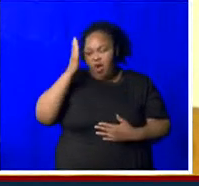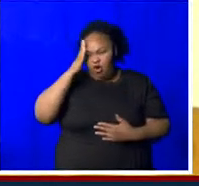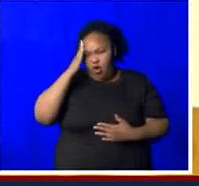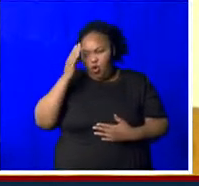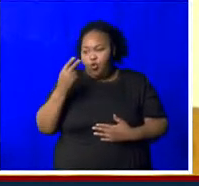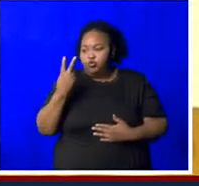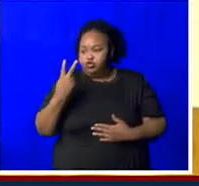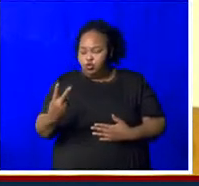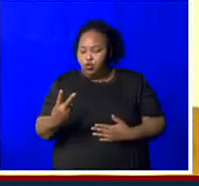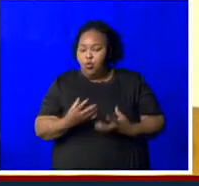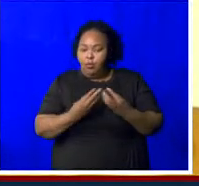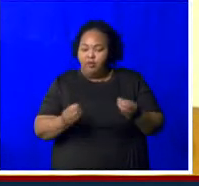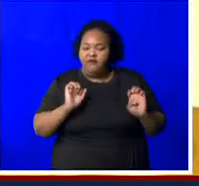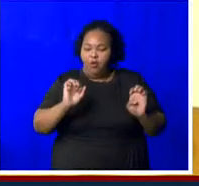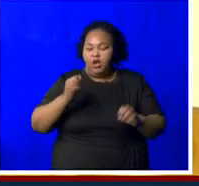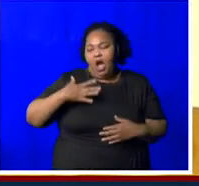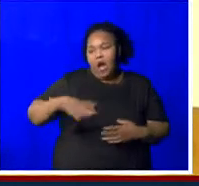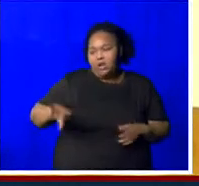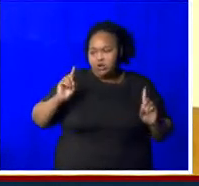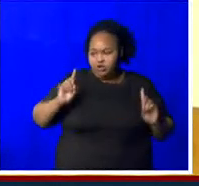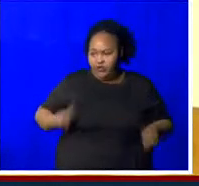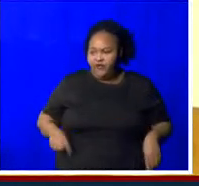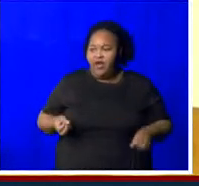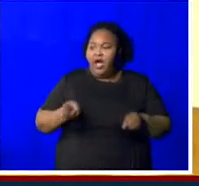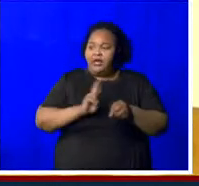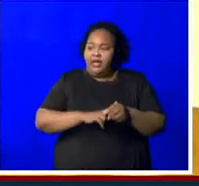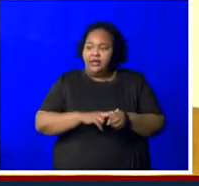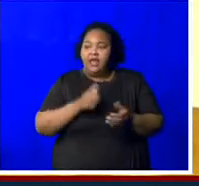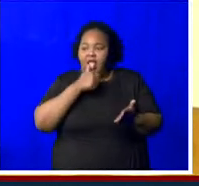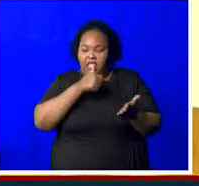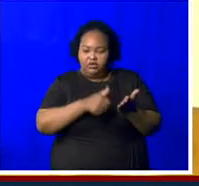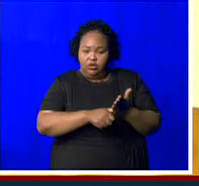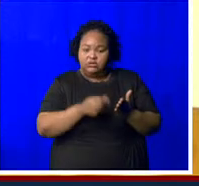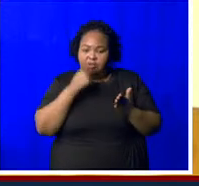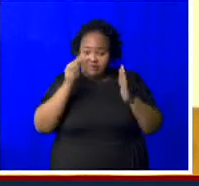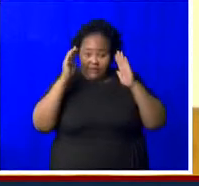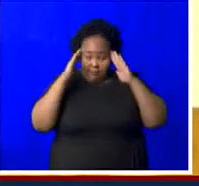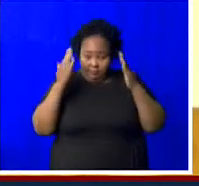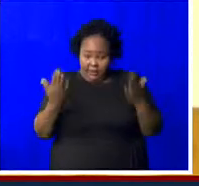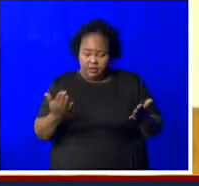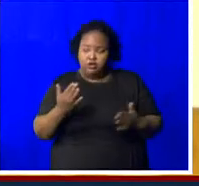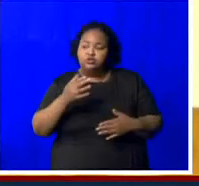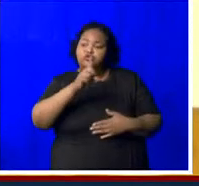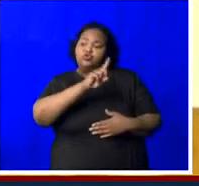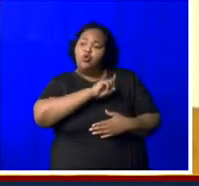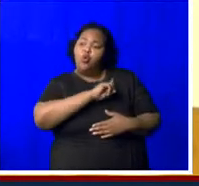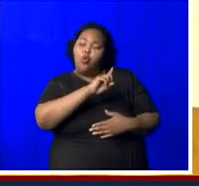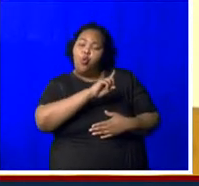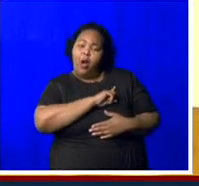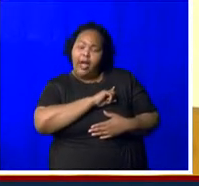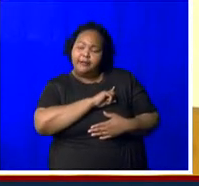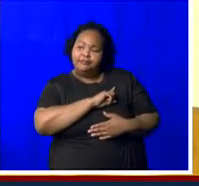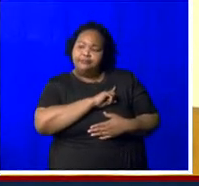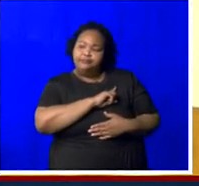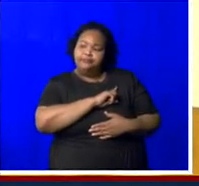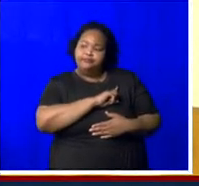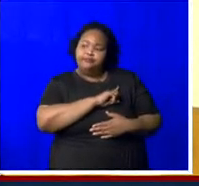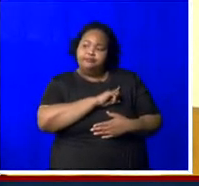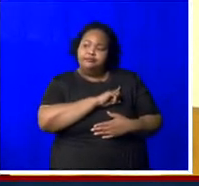sekashona baphindze bavete kule ncwadi ukuthi abantu ukuthi kanjani ukuthi bese sekubhaliseka